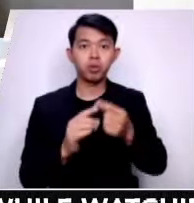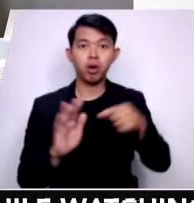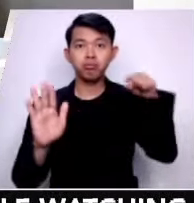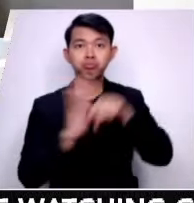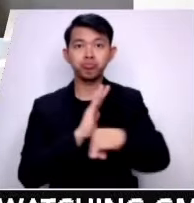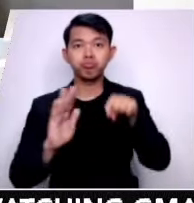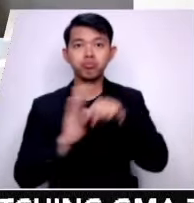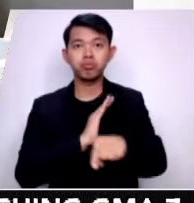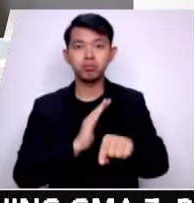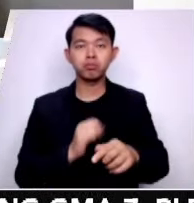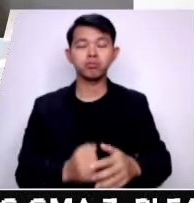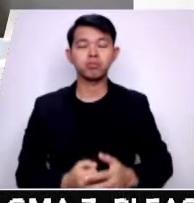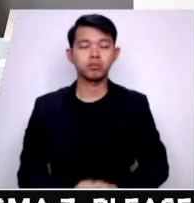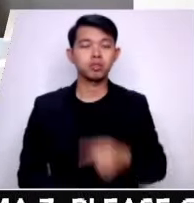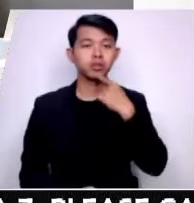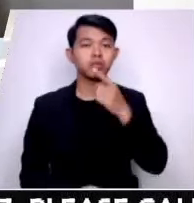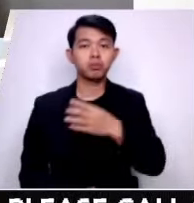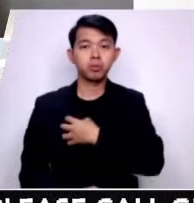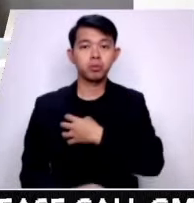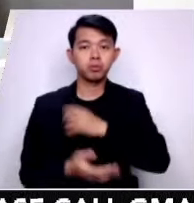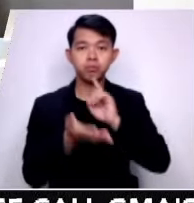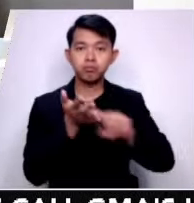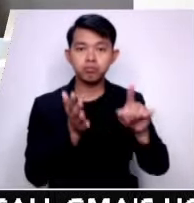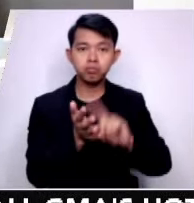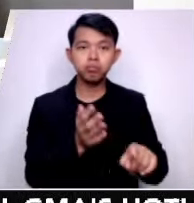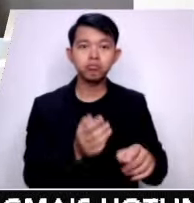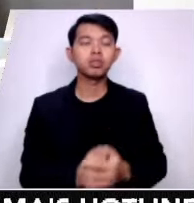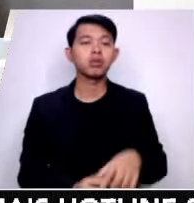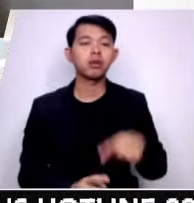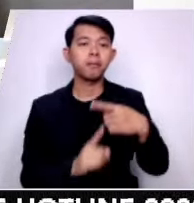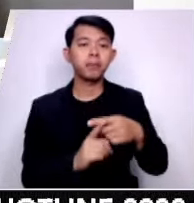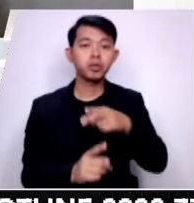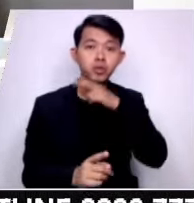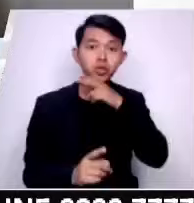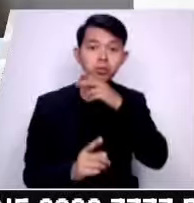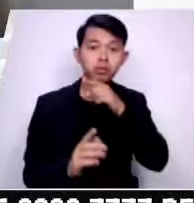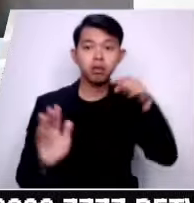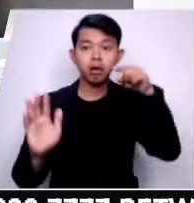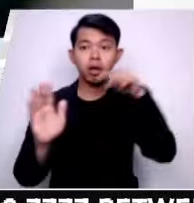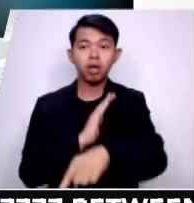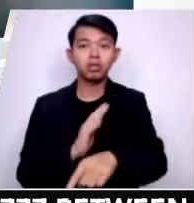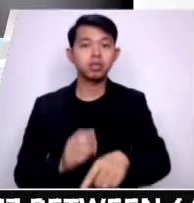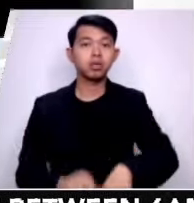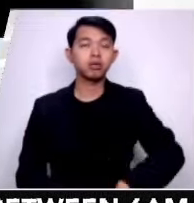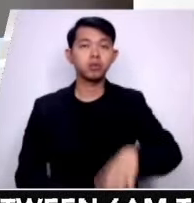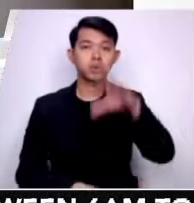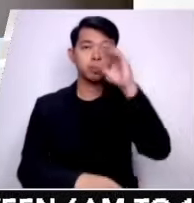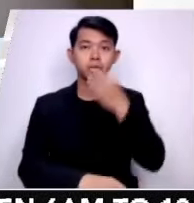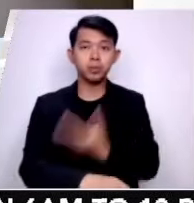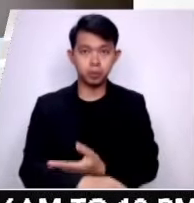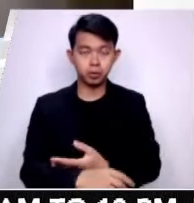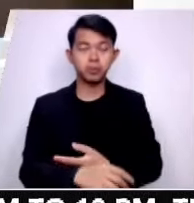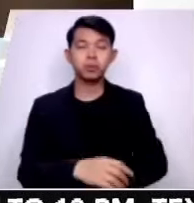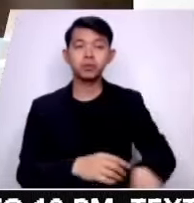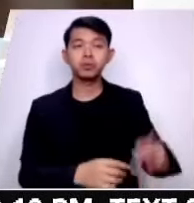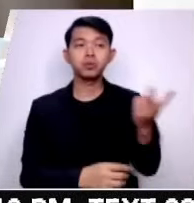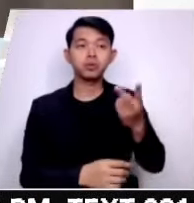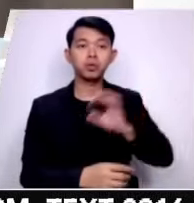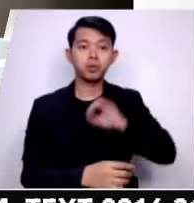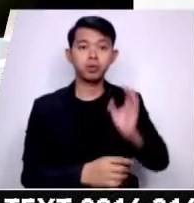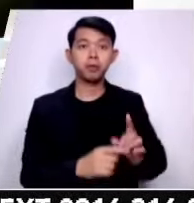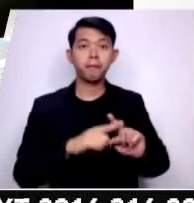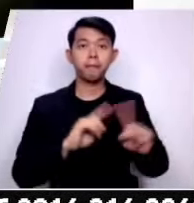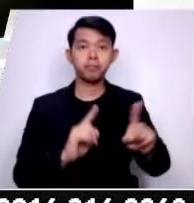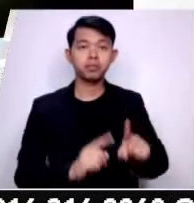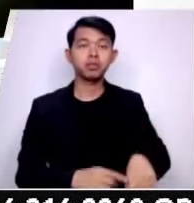Ayon pa sa pulisya, inatake rin ang suspect ang anak ng mga amo. Pero nakatakbo ito at